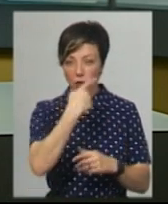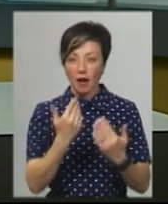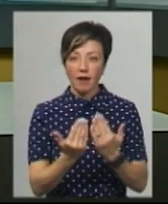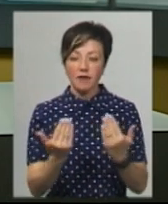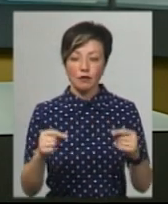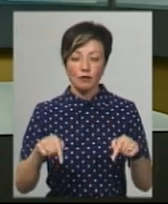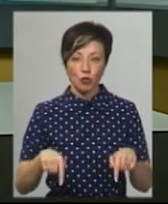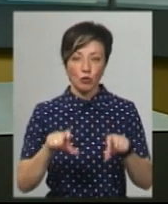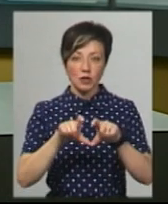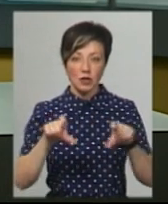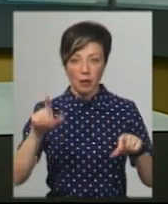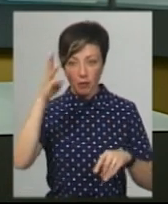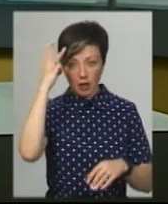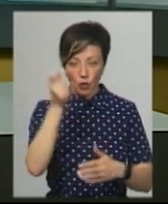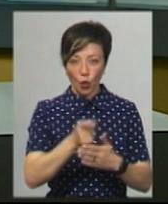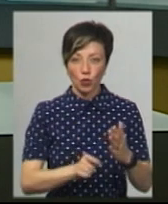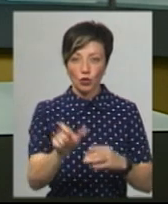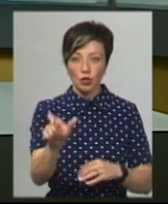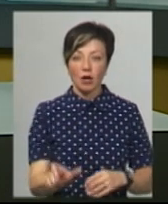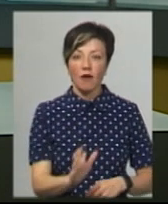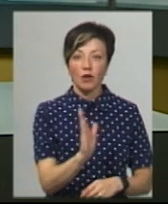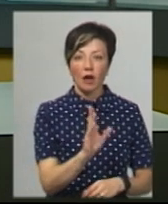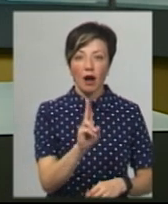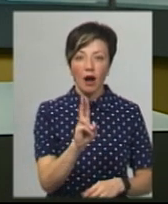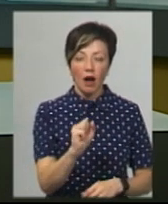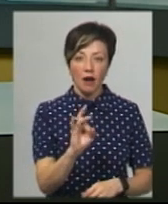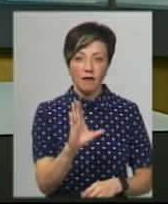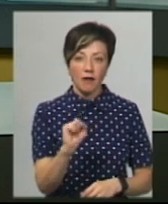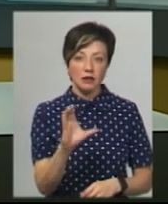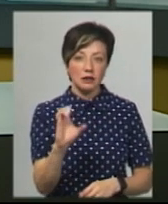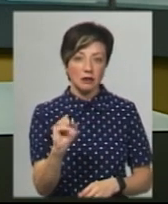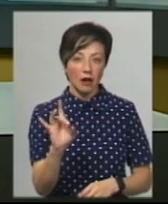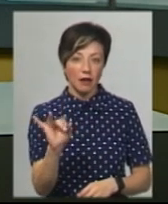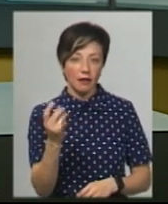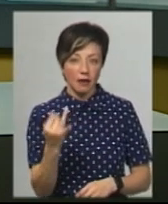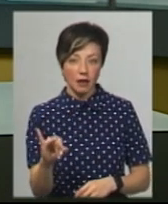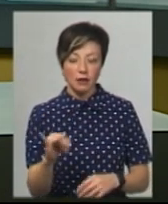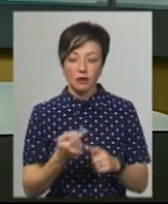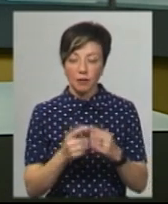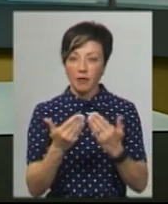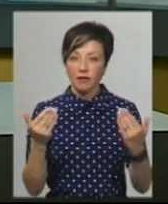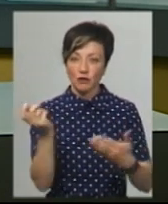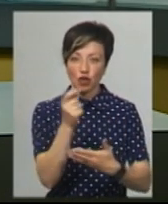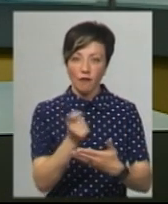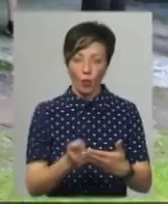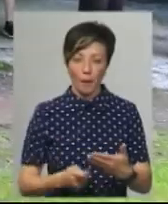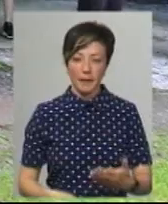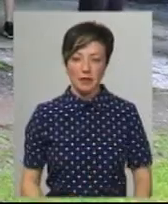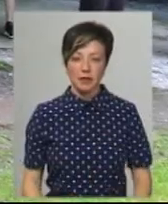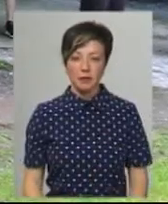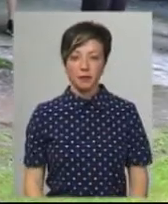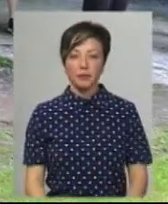виставка в цьому закладі хмельницького художника Володимира Карвасарного. Цього разу автор експонує живопис.